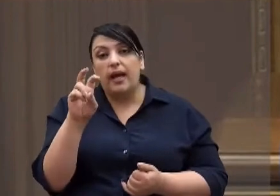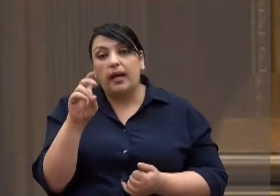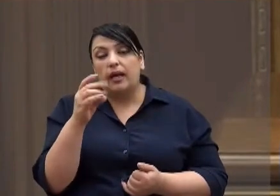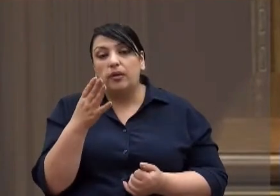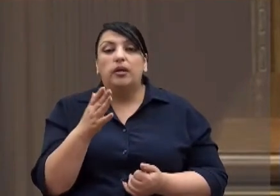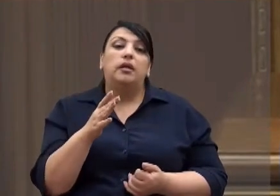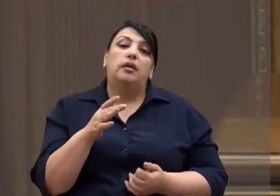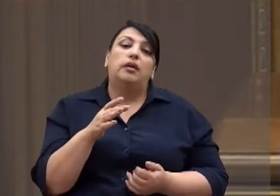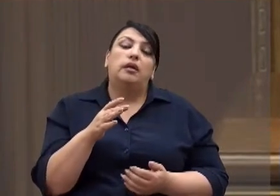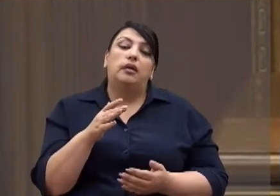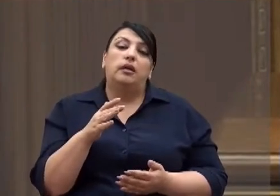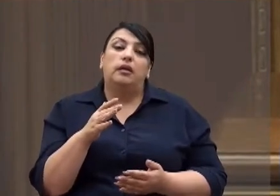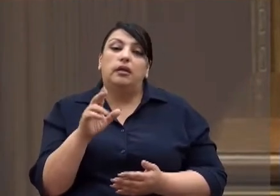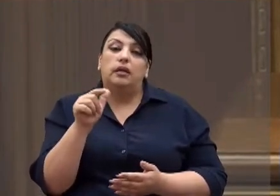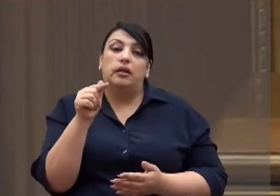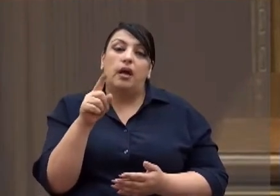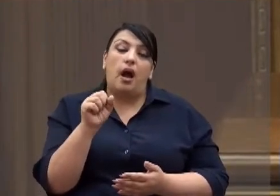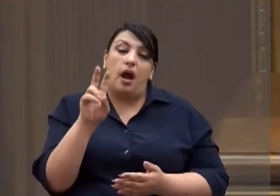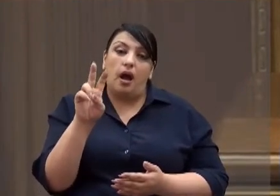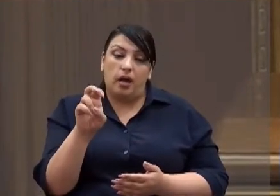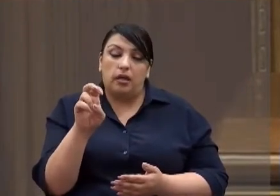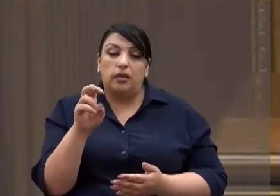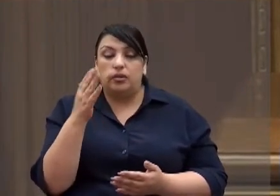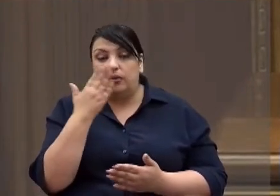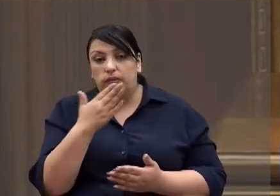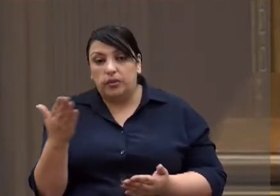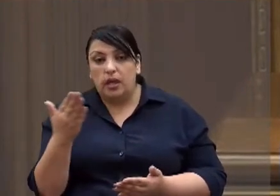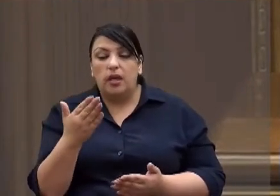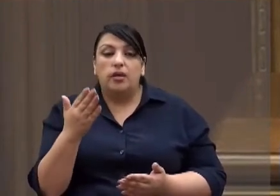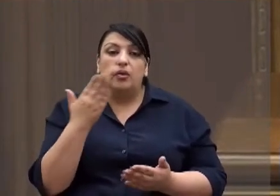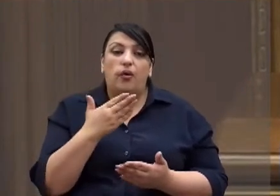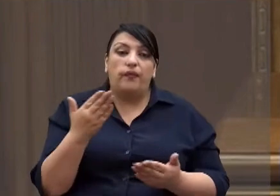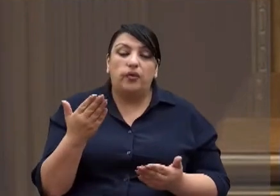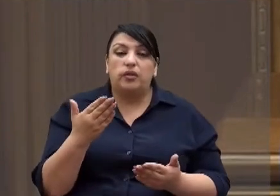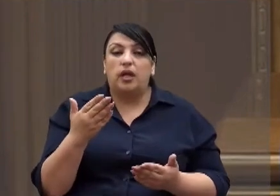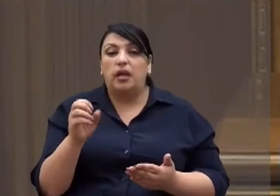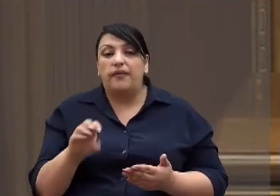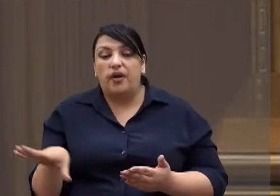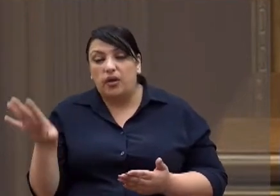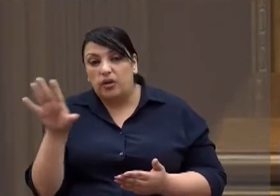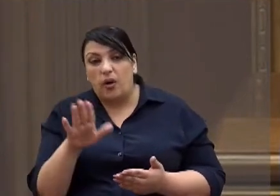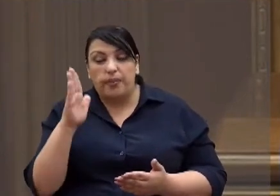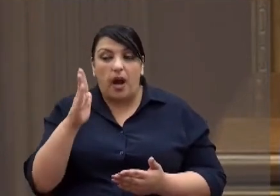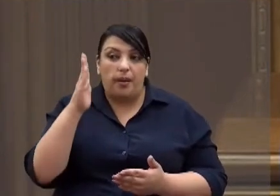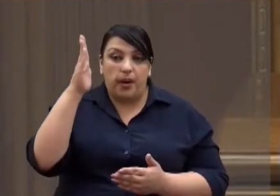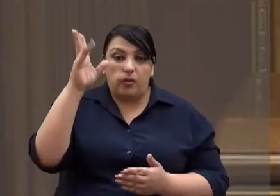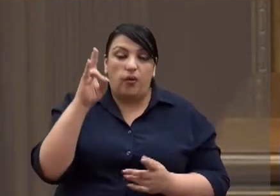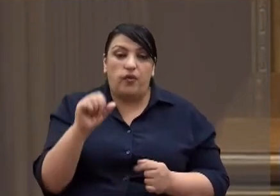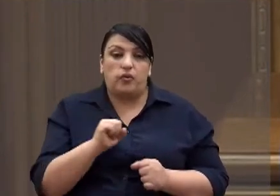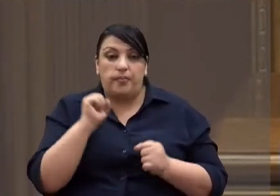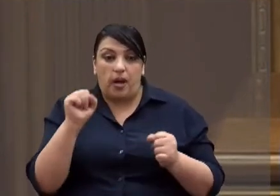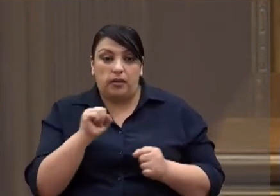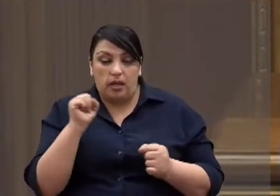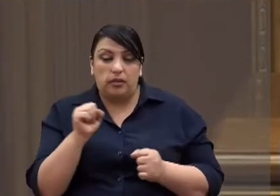քաղաք հասարակության հարգելի գործընկերներ, ժողովրդավարության և Հայաստանի եվրոպական ապագայի համար պայքարող